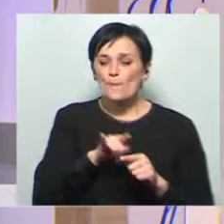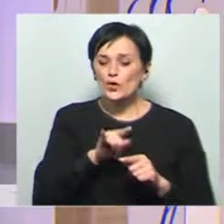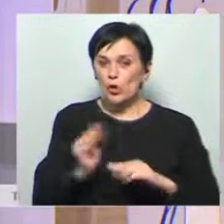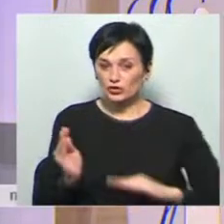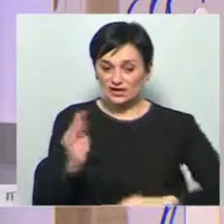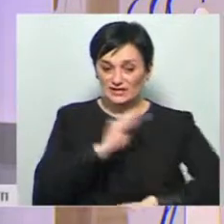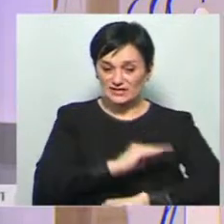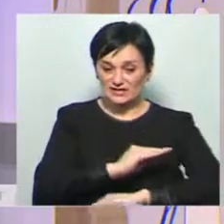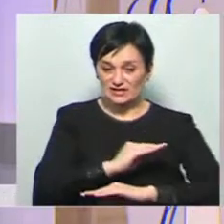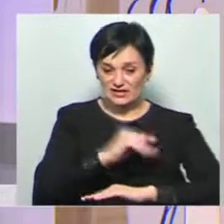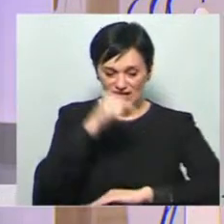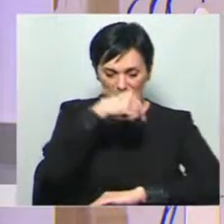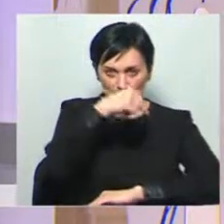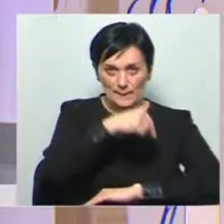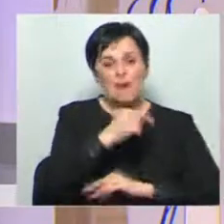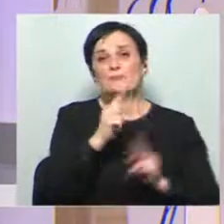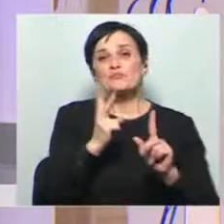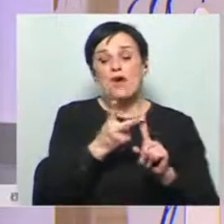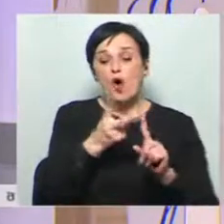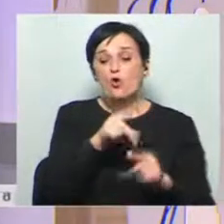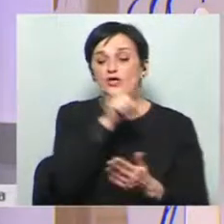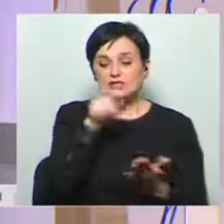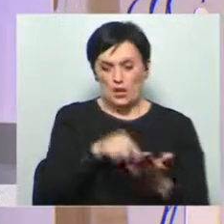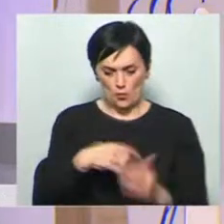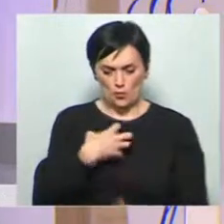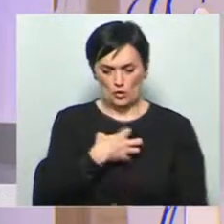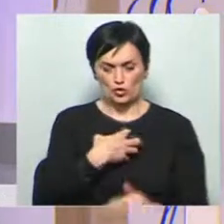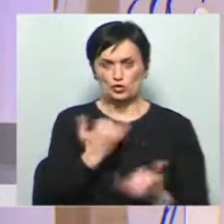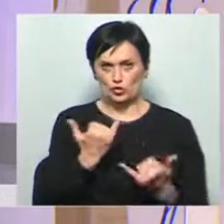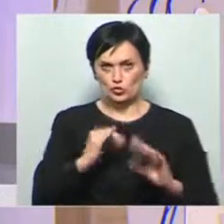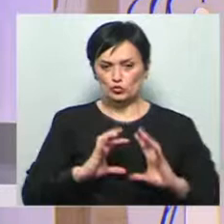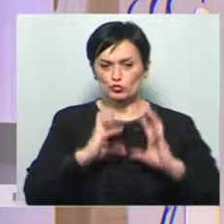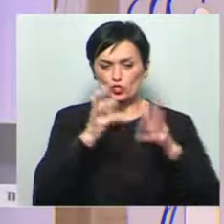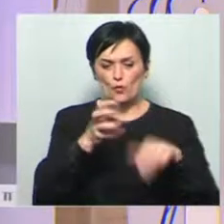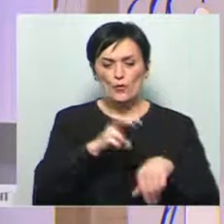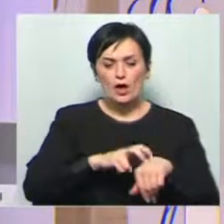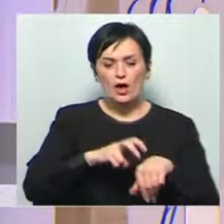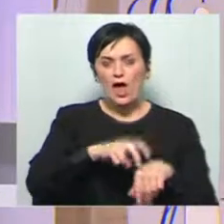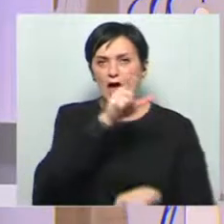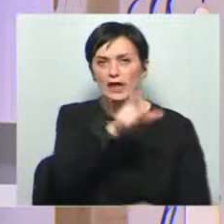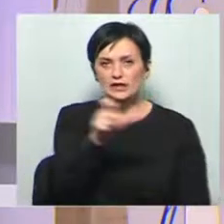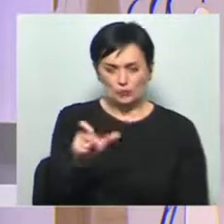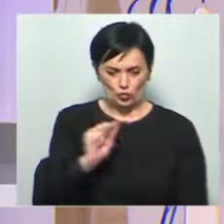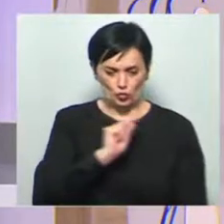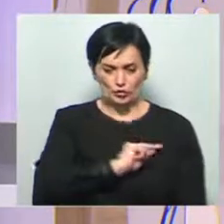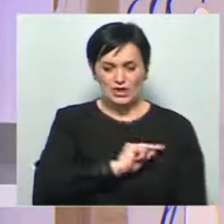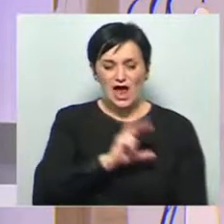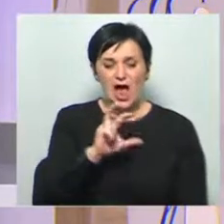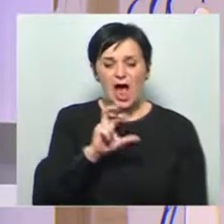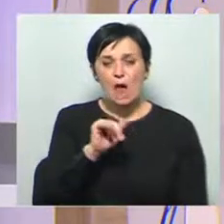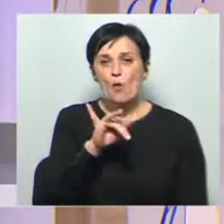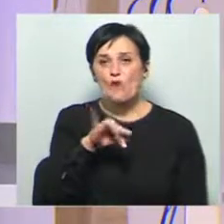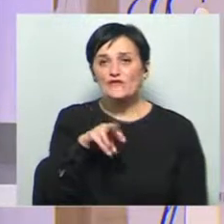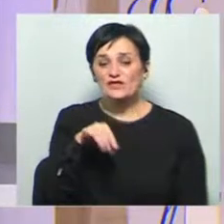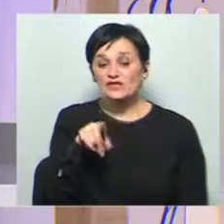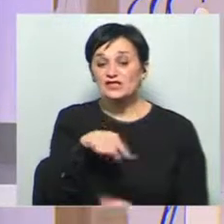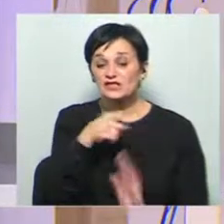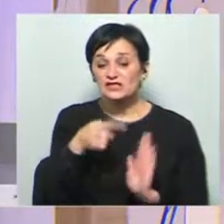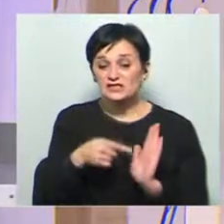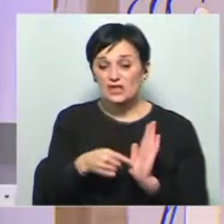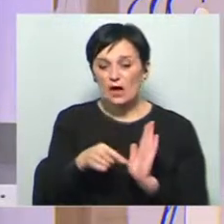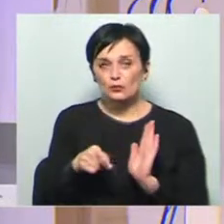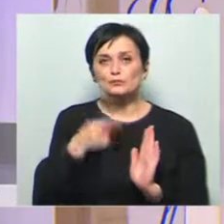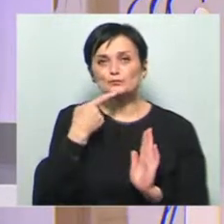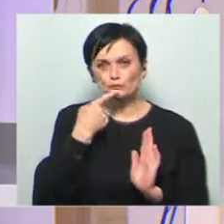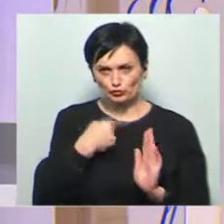მეორე საკითხი, რომელიც ძალიან მნიშვნელოვანია, დღეს მსოფლიოში ექიმები, რომლებიც მუშაობენ ჰემოფილიის საკითხებზე, ამბობენ, რომ